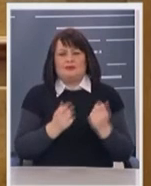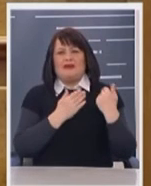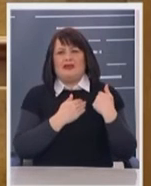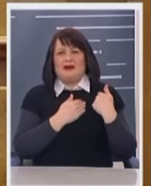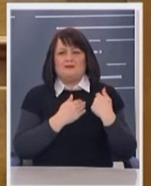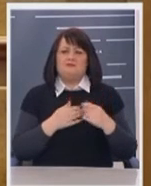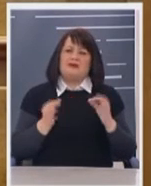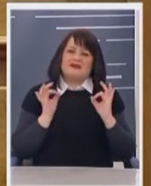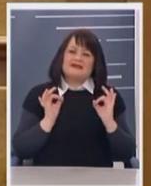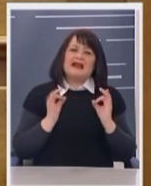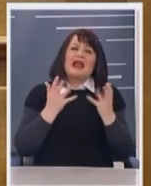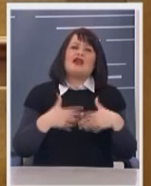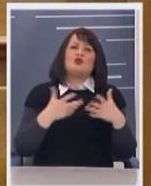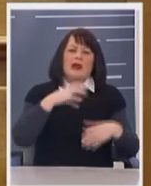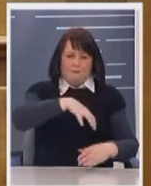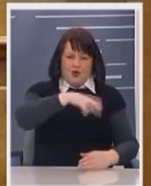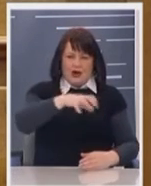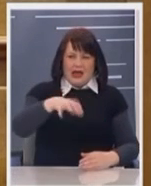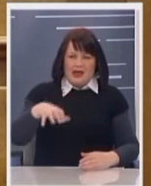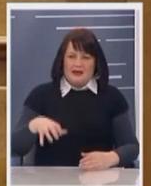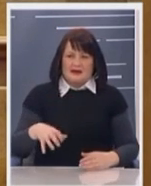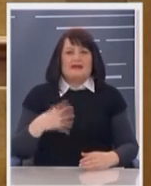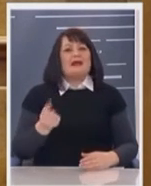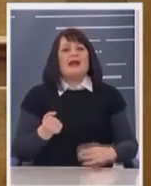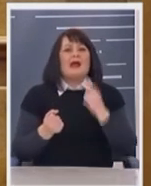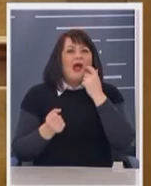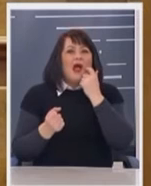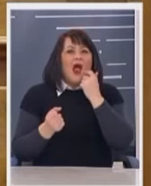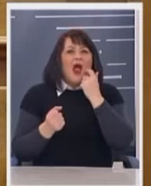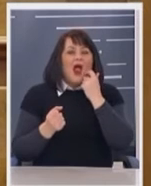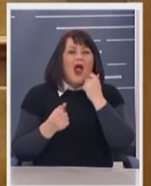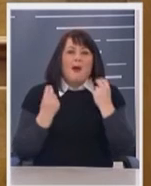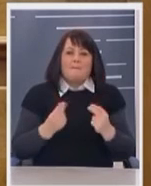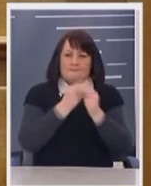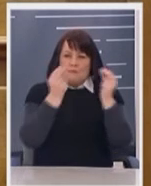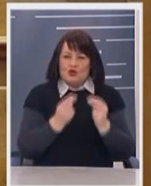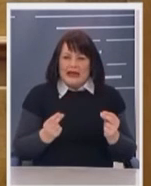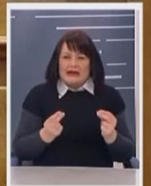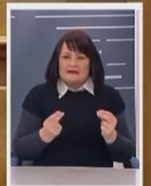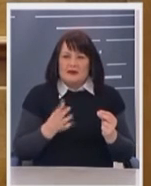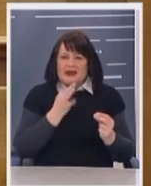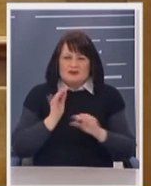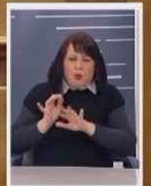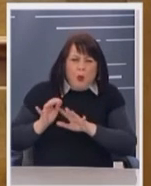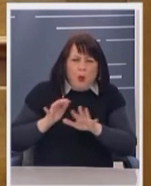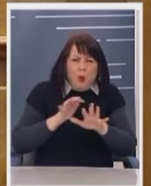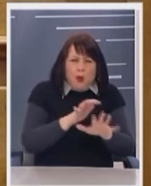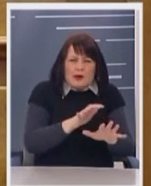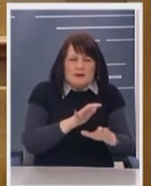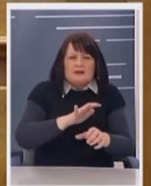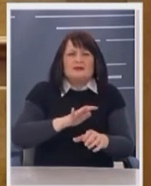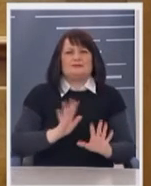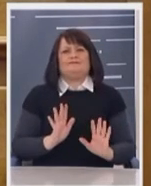Και βέβαια η λειτουργία τους θα έχει κι άλλη μια ευεργετική συνέπεια, θα αποσυμφορήσει σημαντικά